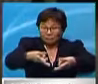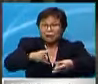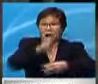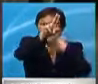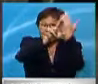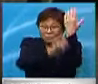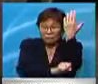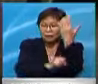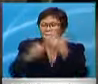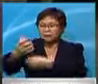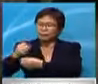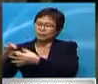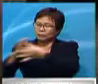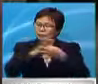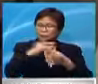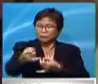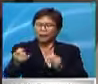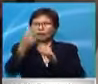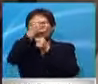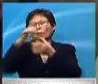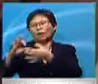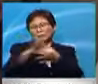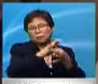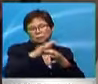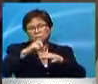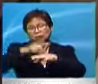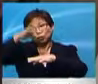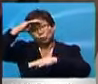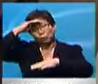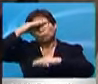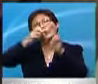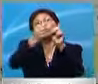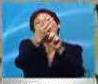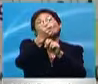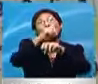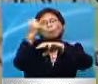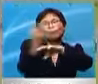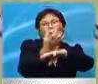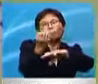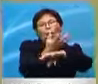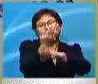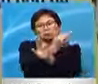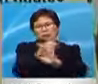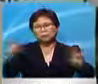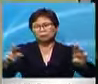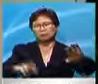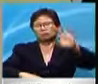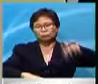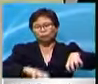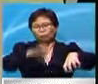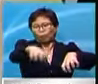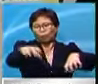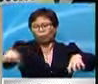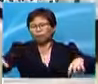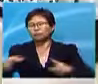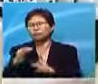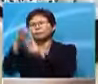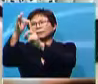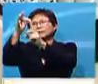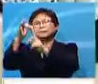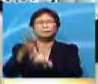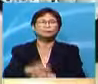kerjasama jabatan Bomba dan penyelamat di Johor sahaja 12 ambulans disediakan di beberapa lokasi strategik